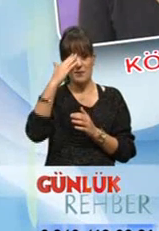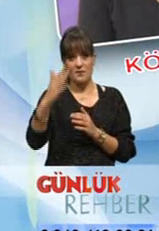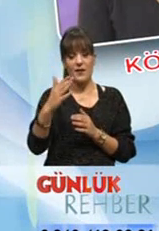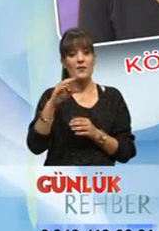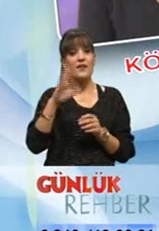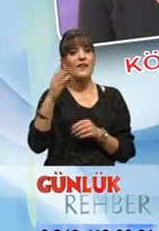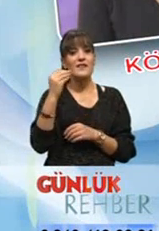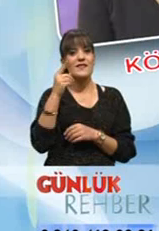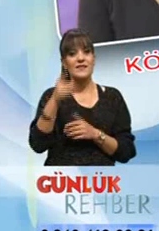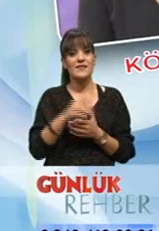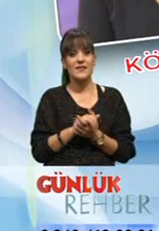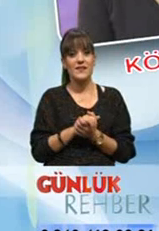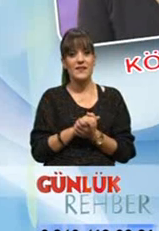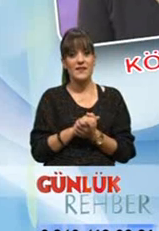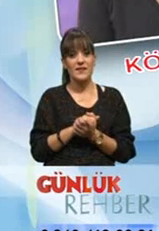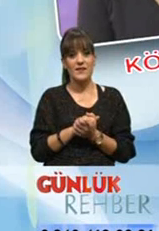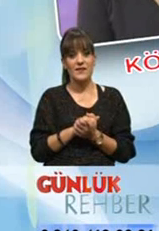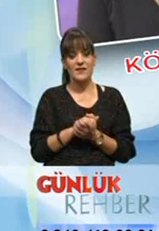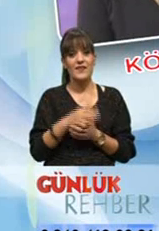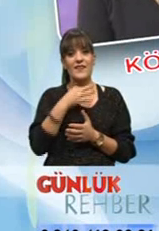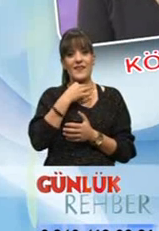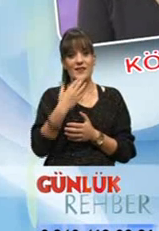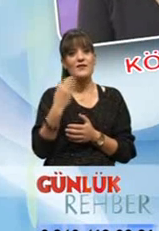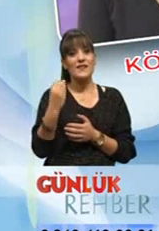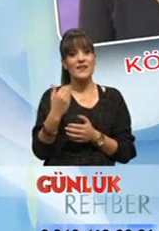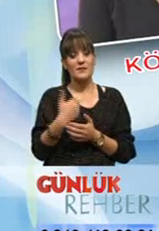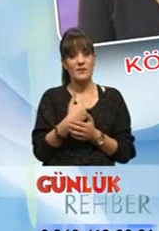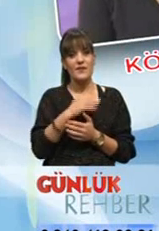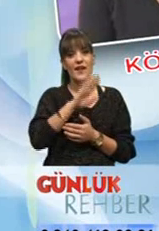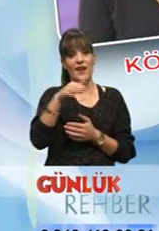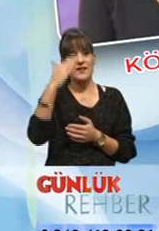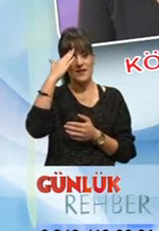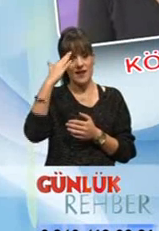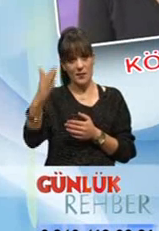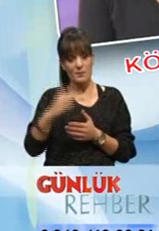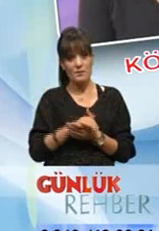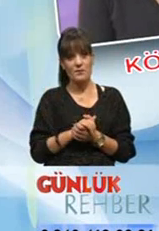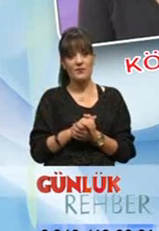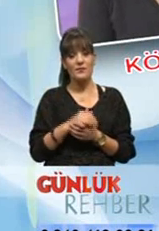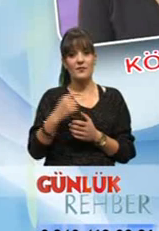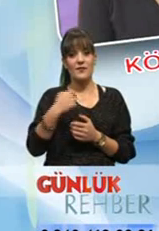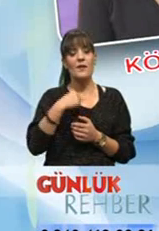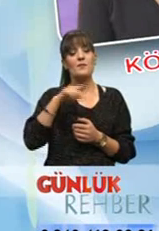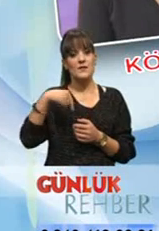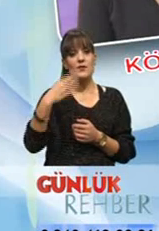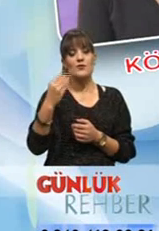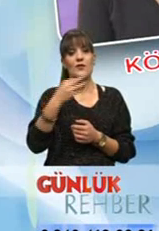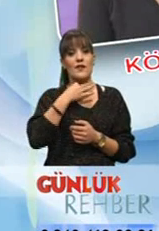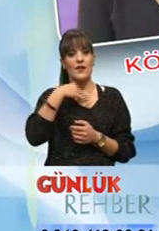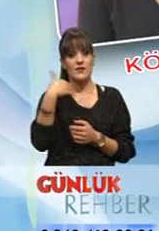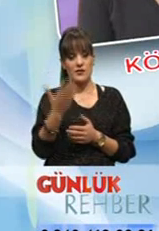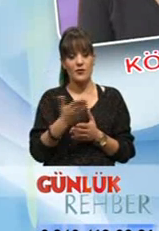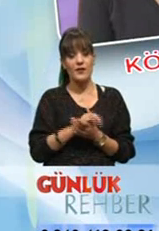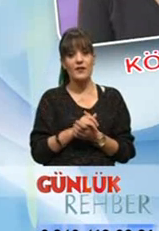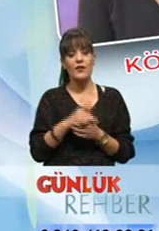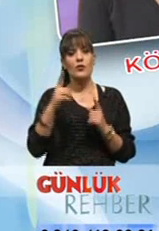Merhaba, nasılsınız efendim? Teşekkür ederim, iyiyim. Herkese harika. Selamlar. Köyden. Bizden de çok teşekkür